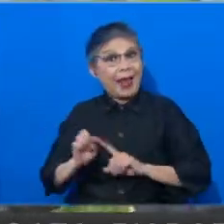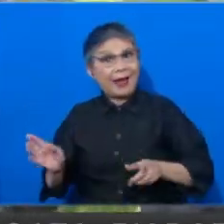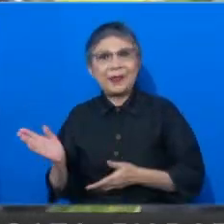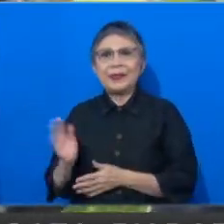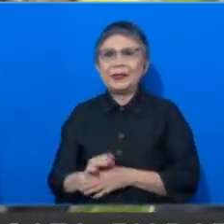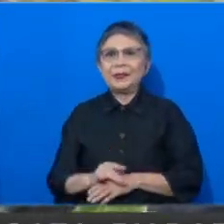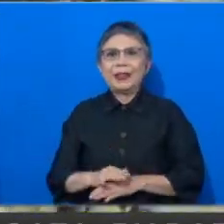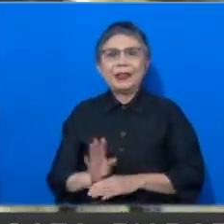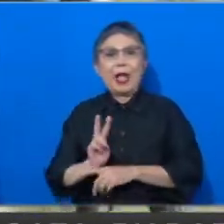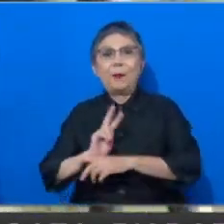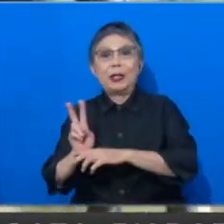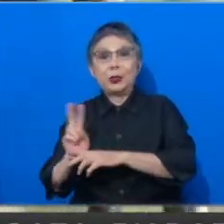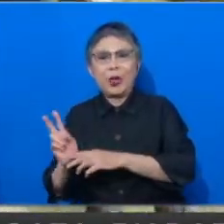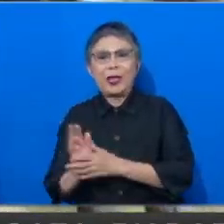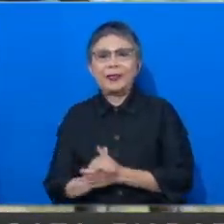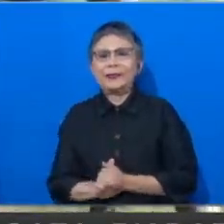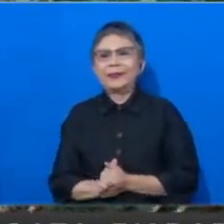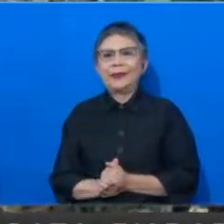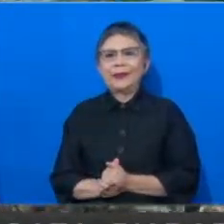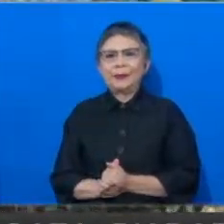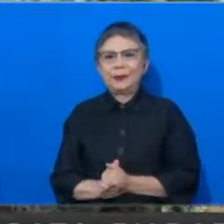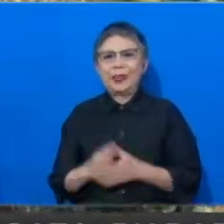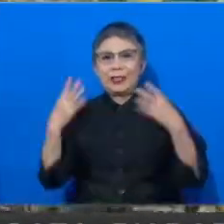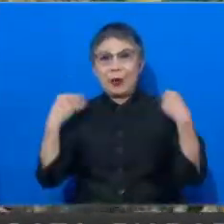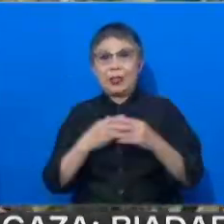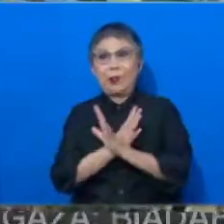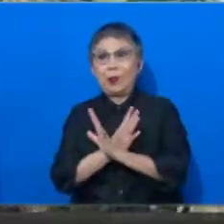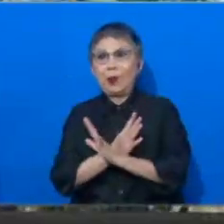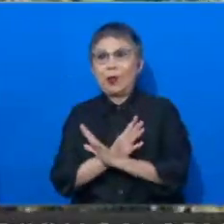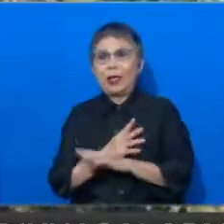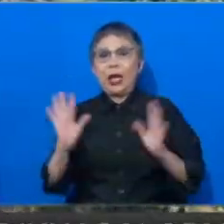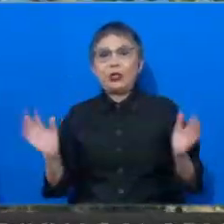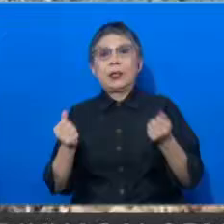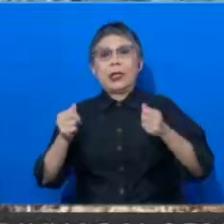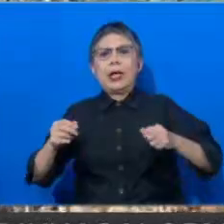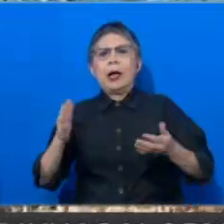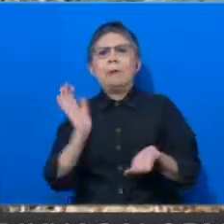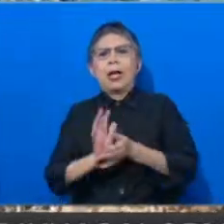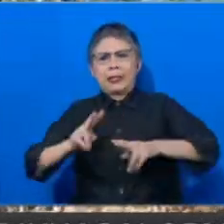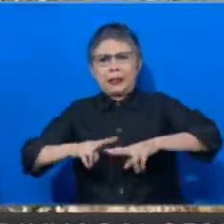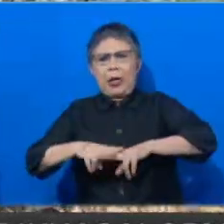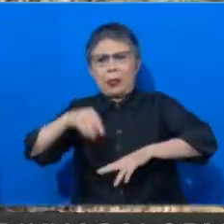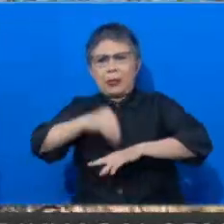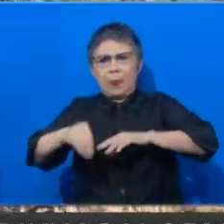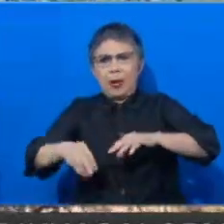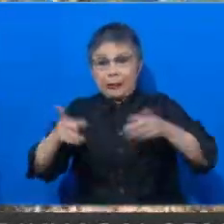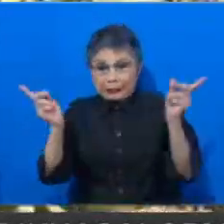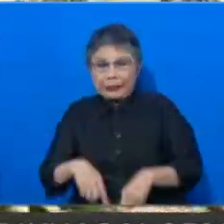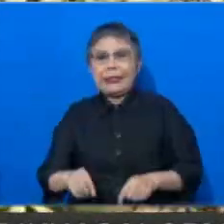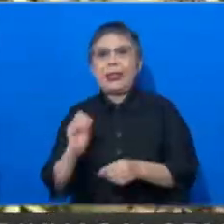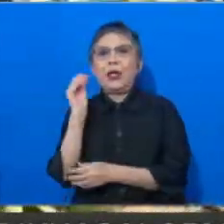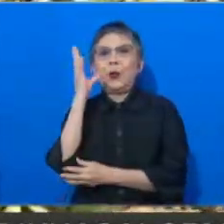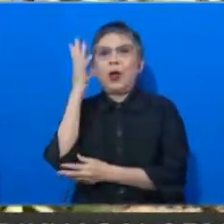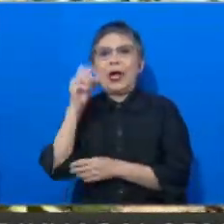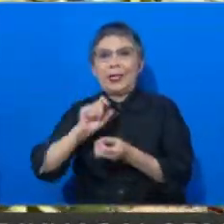Pak Sutri asal desa Sambirejo, Kabupaten Pasuruan, Jawa Timur, sukses merubah lahan sawahnya menjadi kebun jeruk siam.